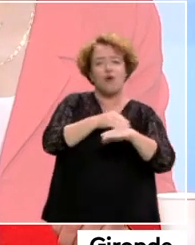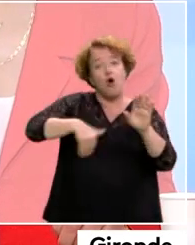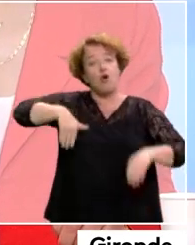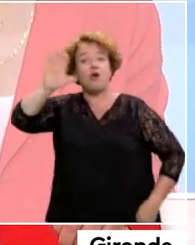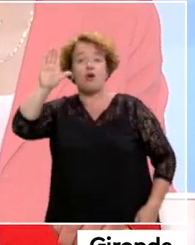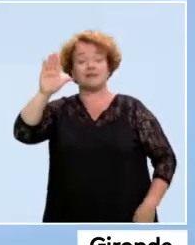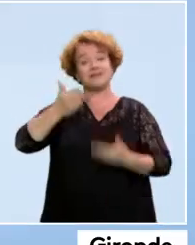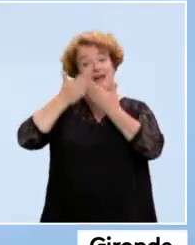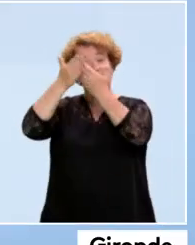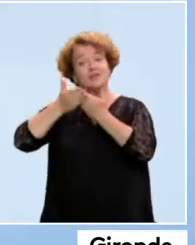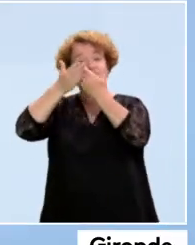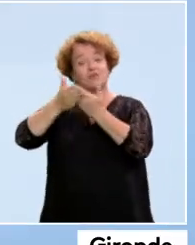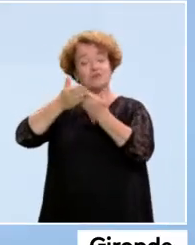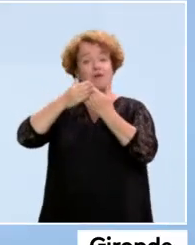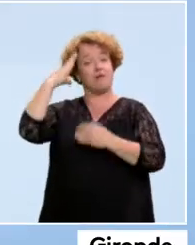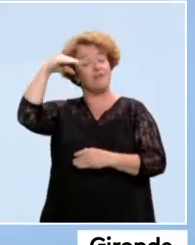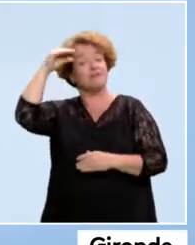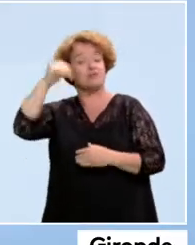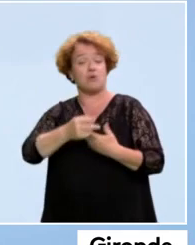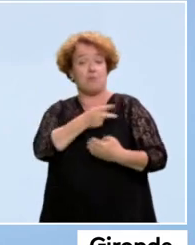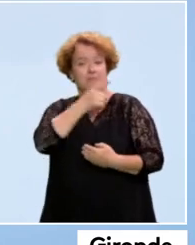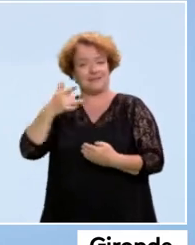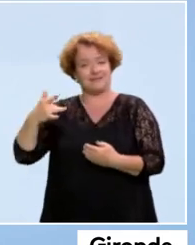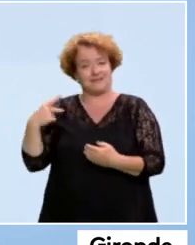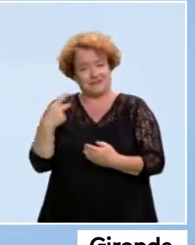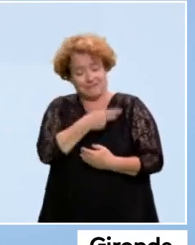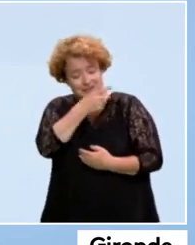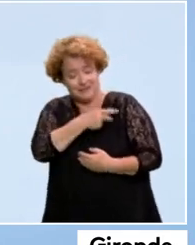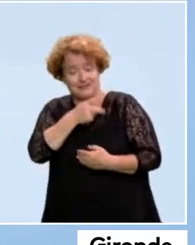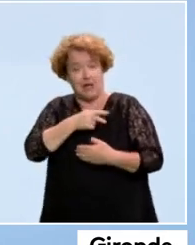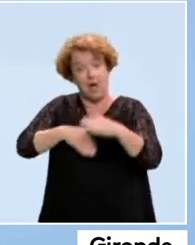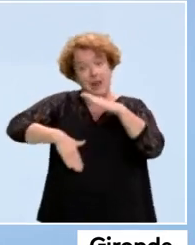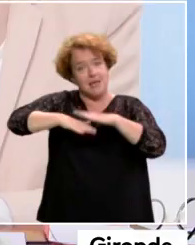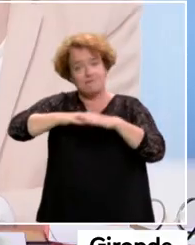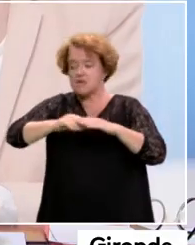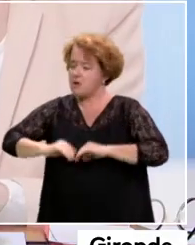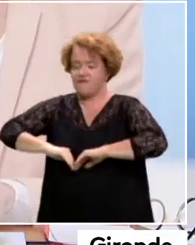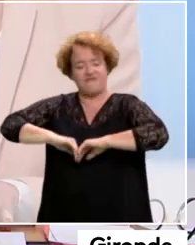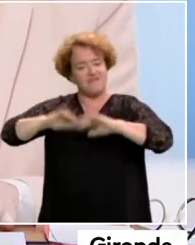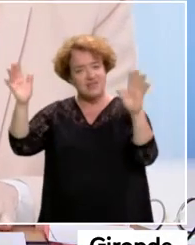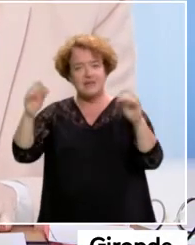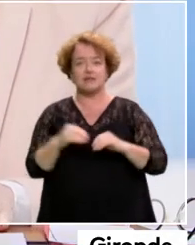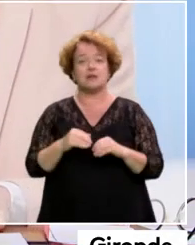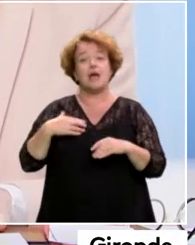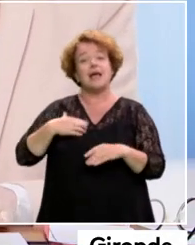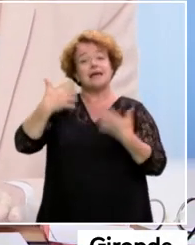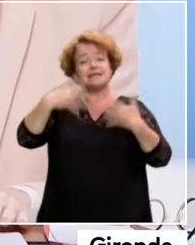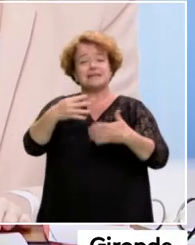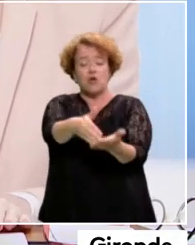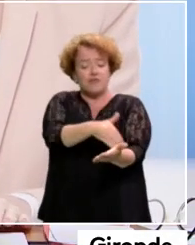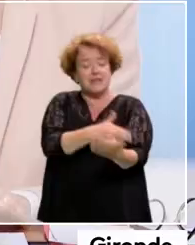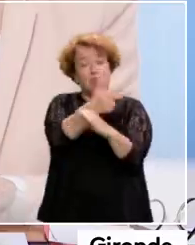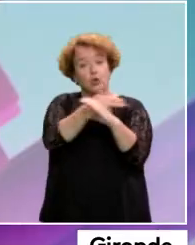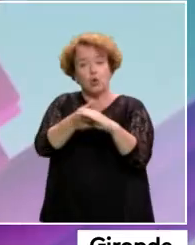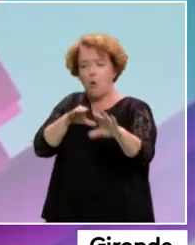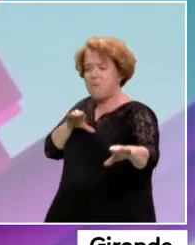maintenant il y a 20% de médecins en plus qui sont formés nous avons investi comme jamais dans l'hôpital nous avait nous avons investi 19 milliards d'euros dans l'hôpital